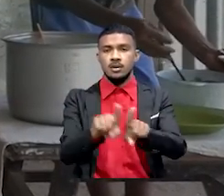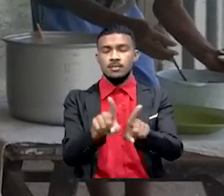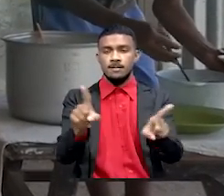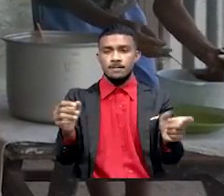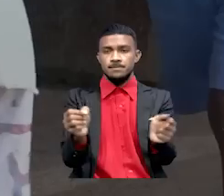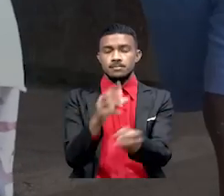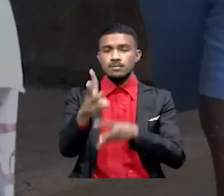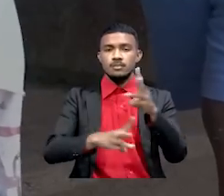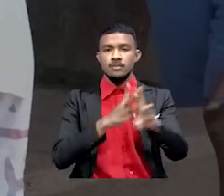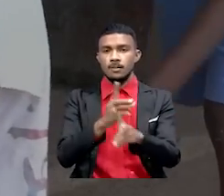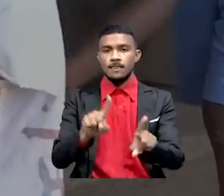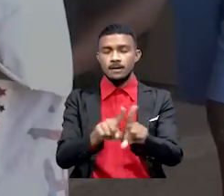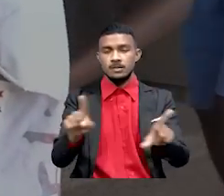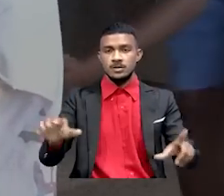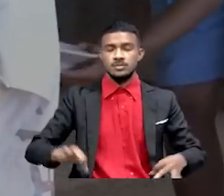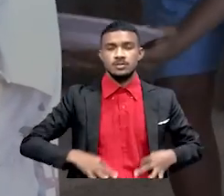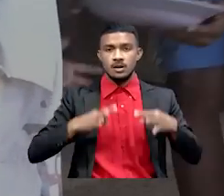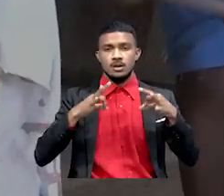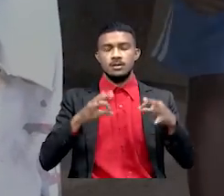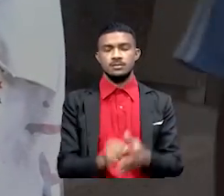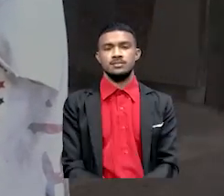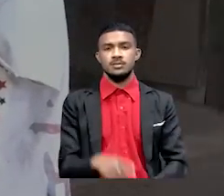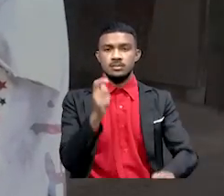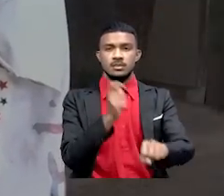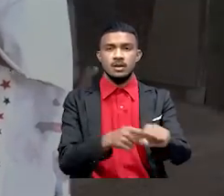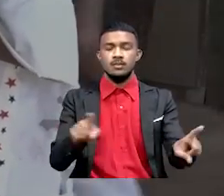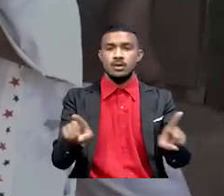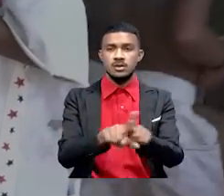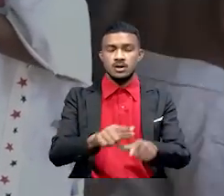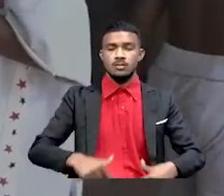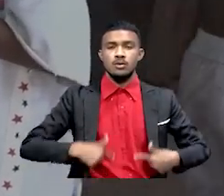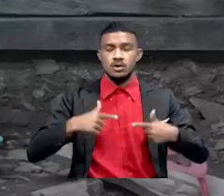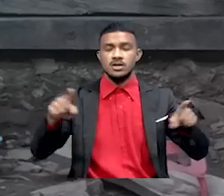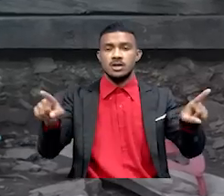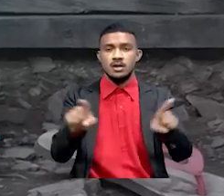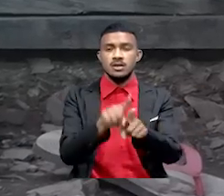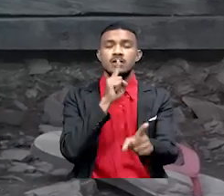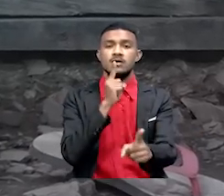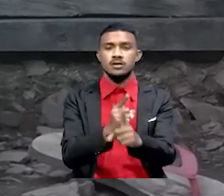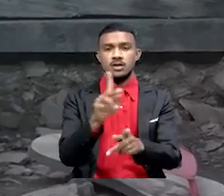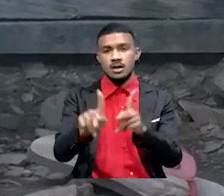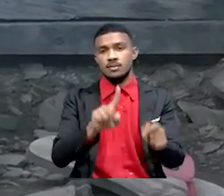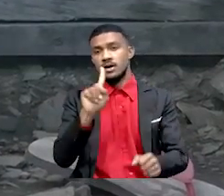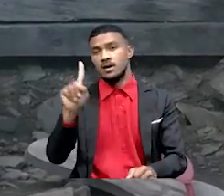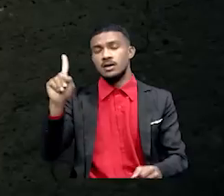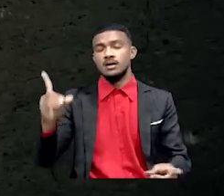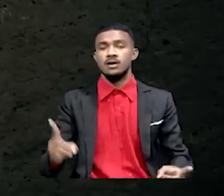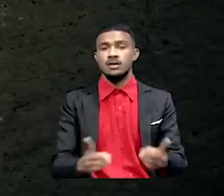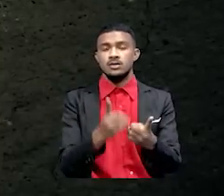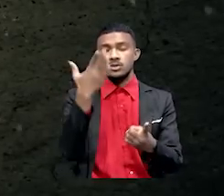no prazer ising niang. Situasa Moris no realidade sira, be ema ide-idek infrente hene